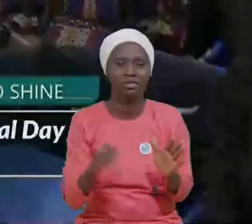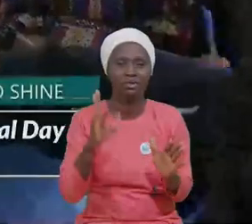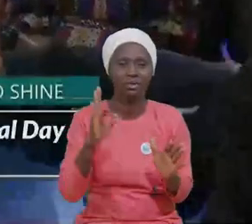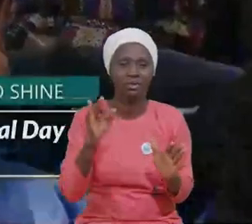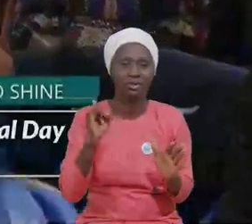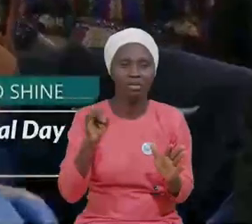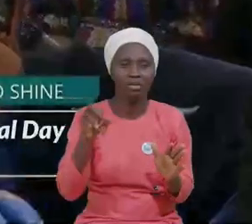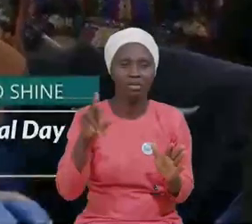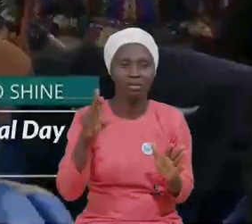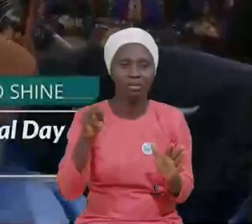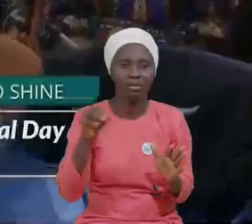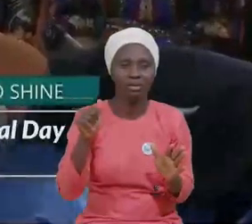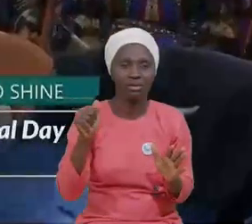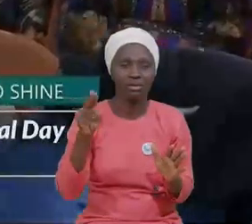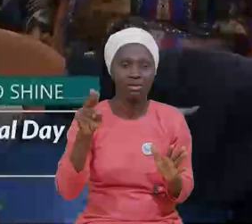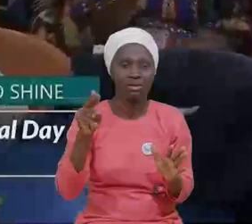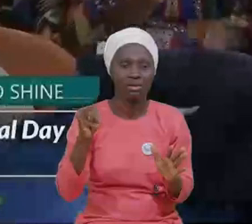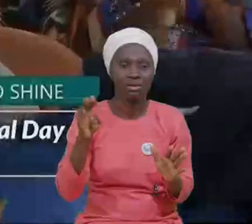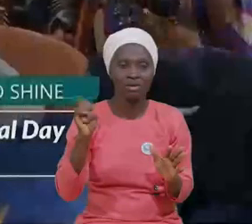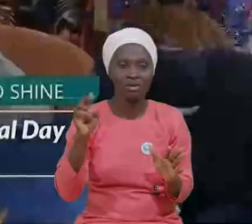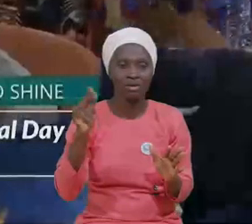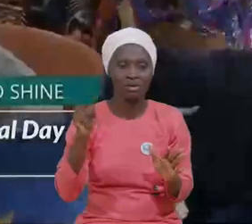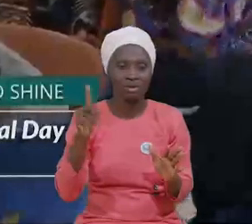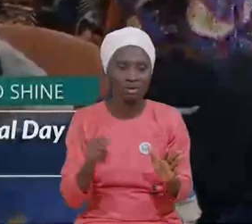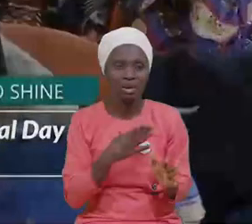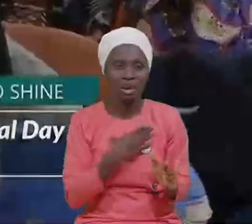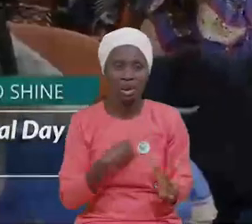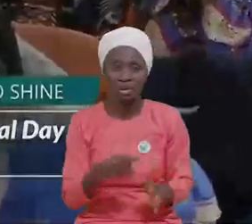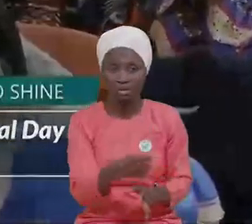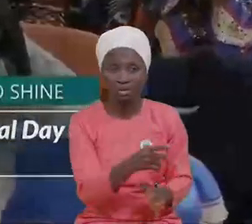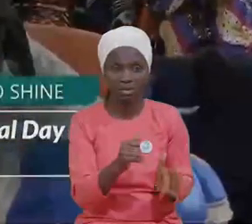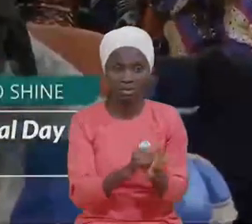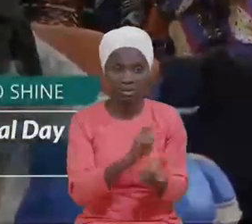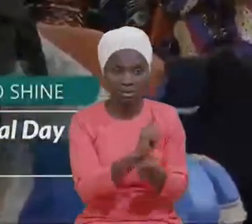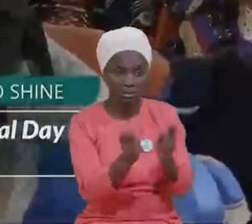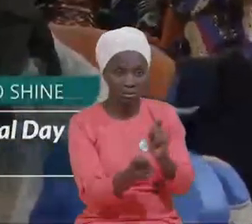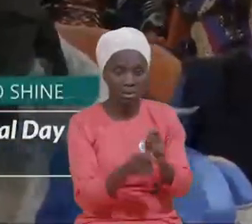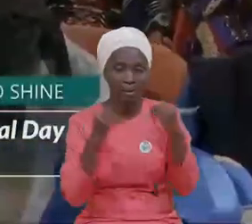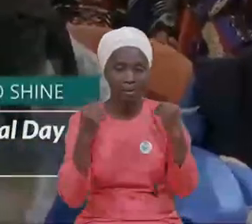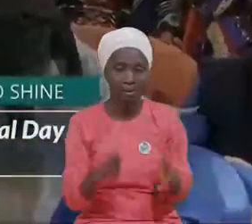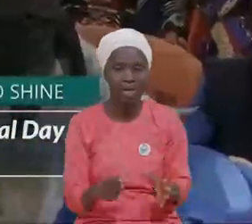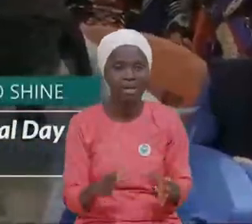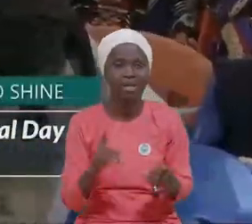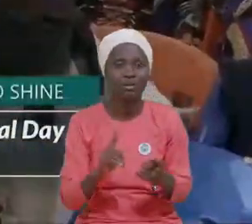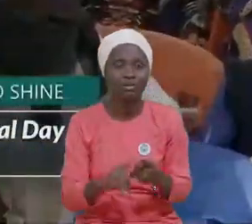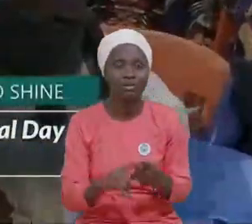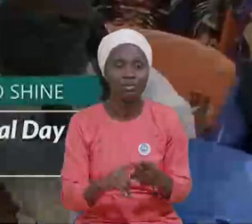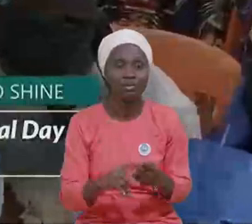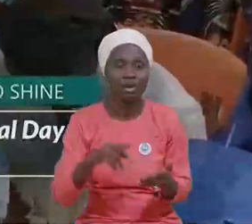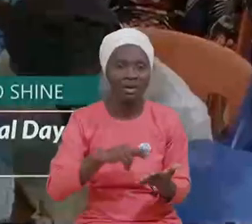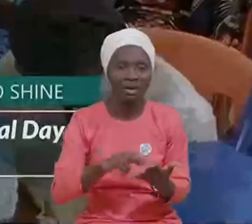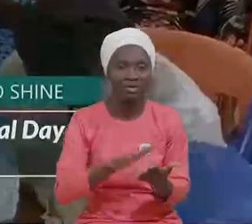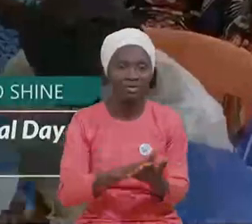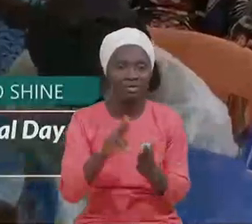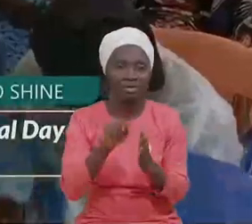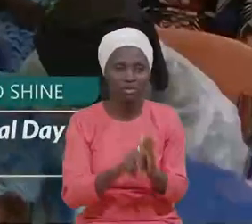« Ceux qui auront été intelligents brilleront comme la splendeur du ciel, et ceux qui auront enseigné la justice à la